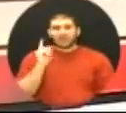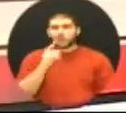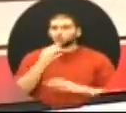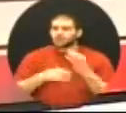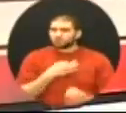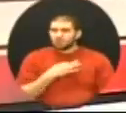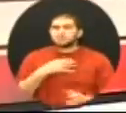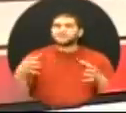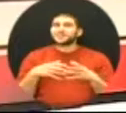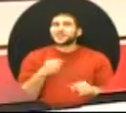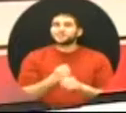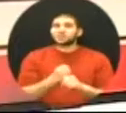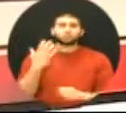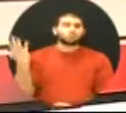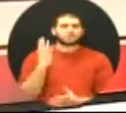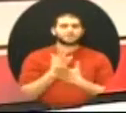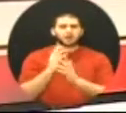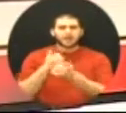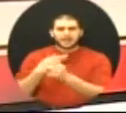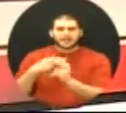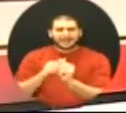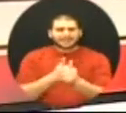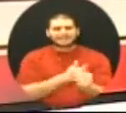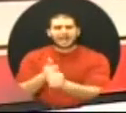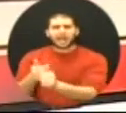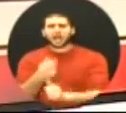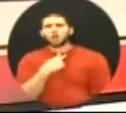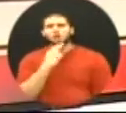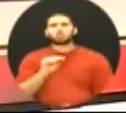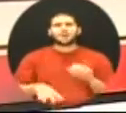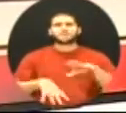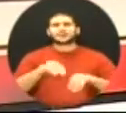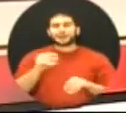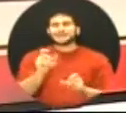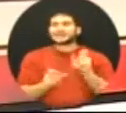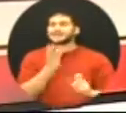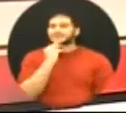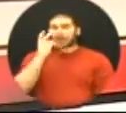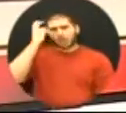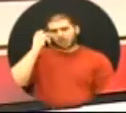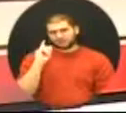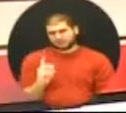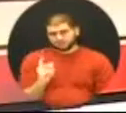השאלה. מפלגת העבודה במשך שנים חזרה אחרי קולם של המצביעים אזרחי ישראל הערבים.